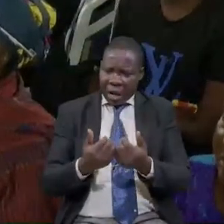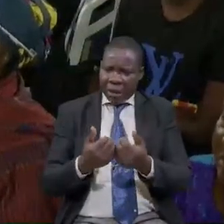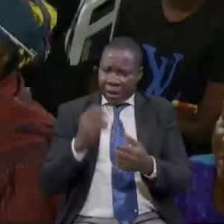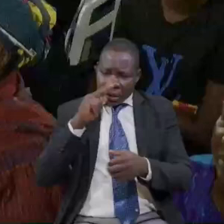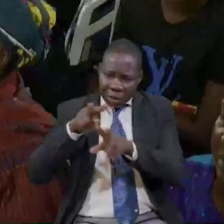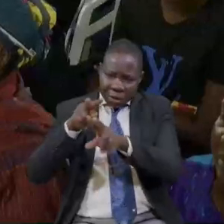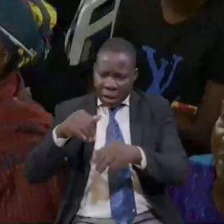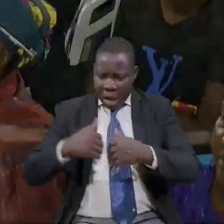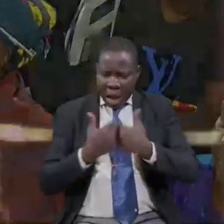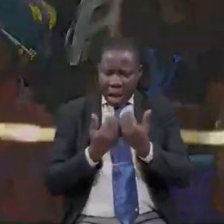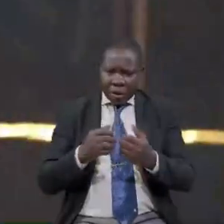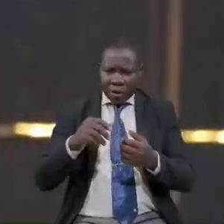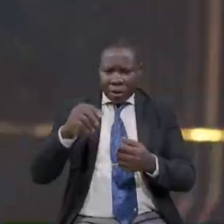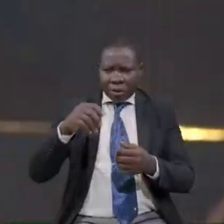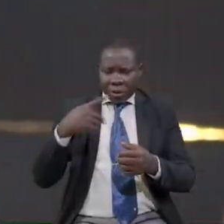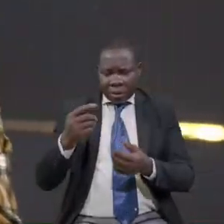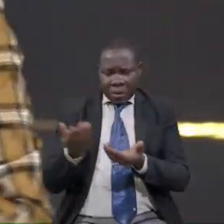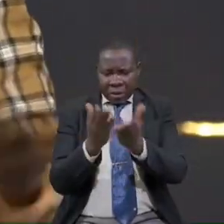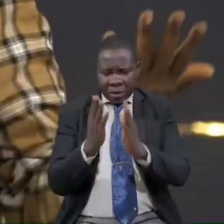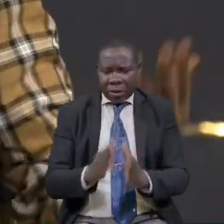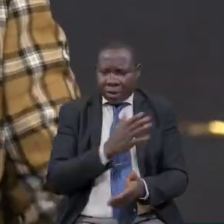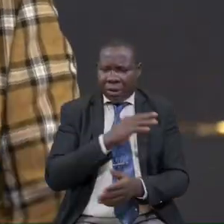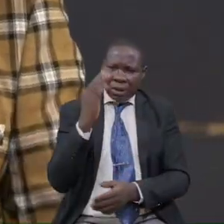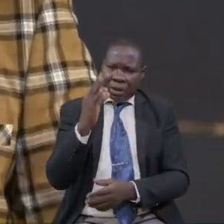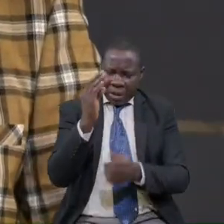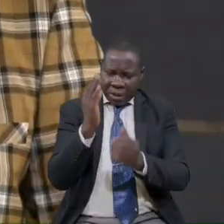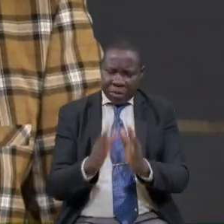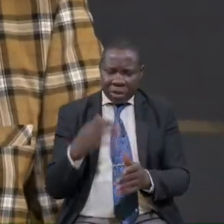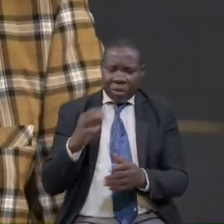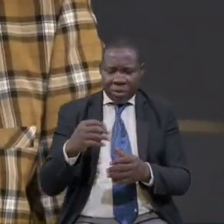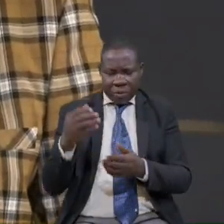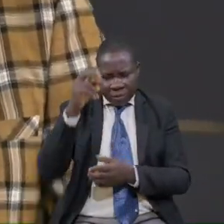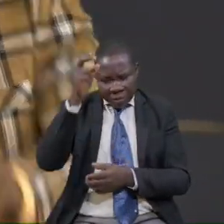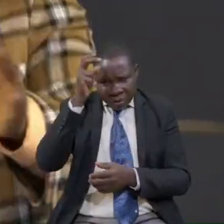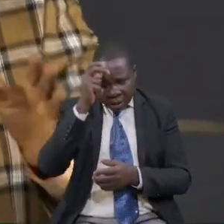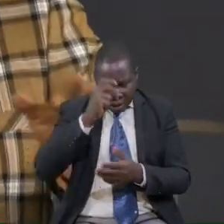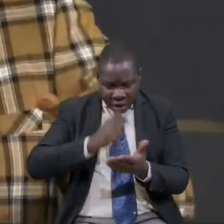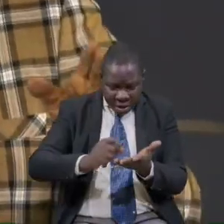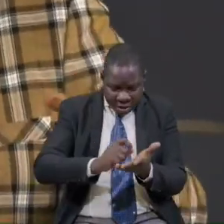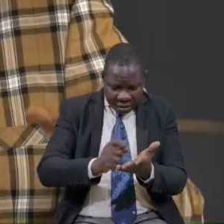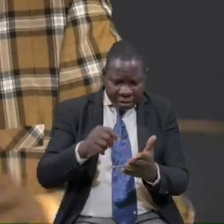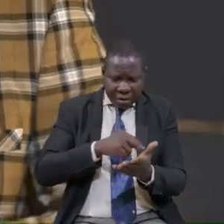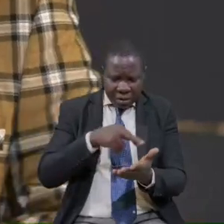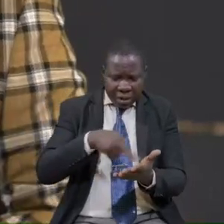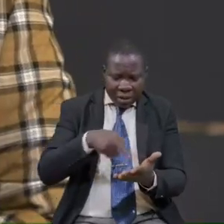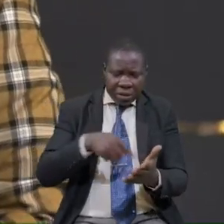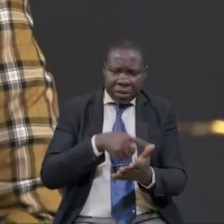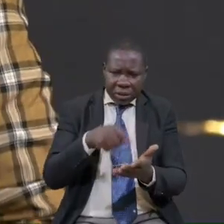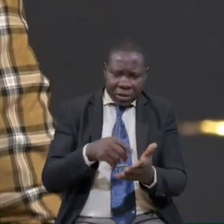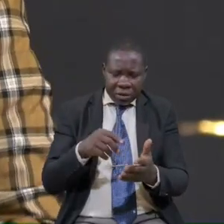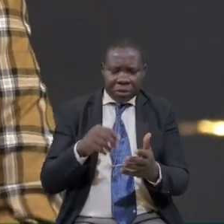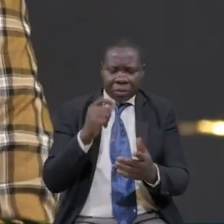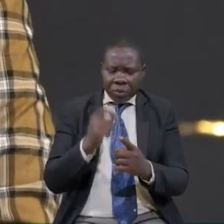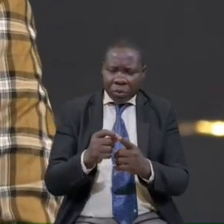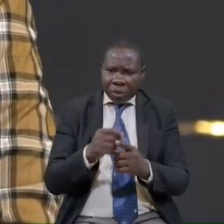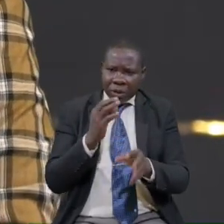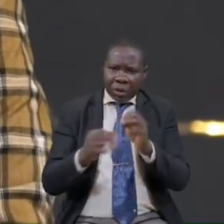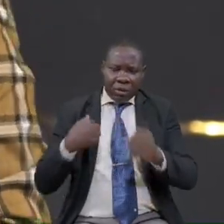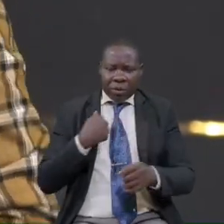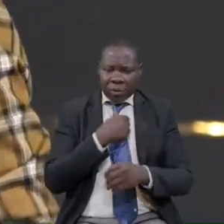Satan, les prédicateurs de Satan citent ce verset. Ils vont dire que si nous confessons nos péchés, il est fidèle et